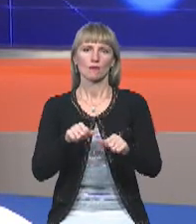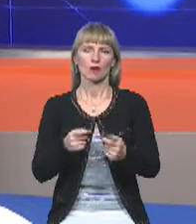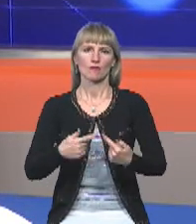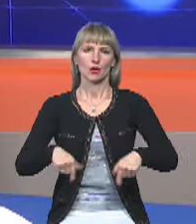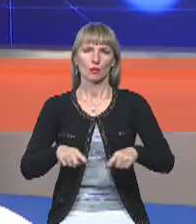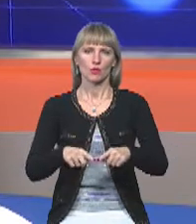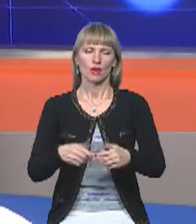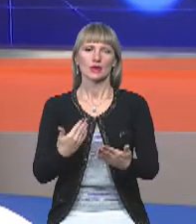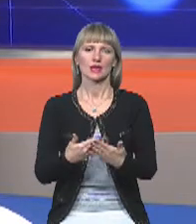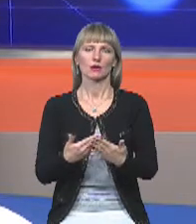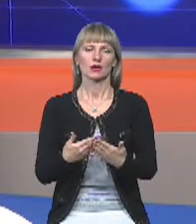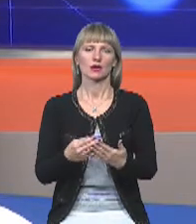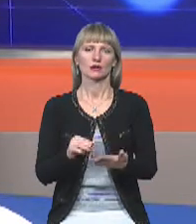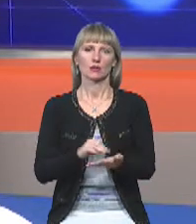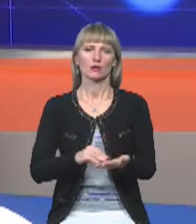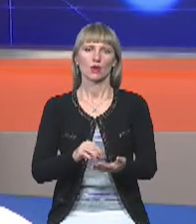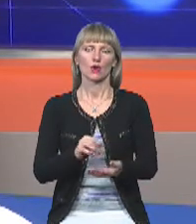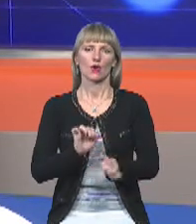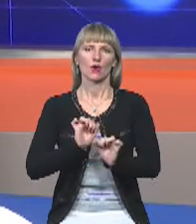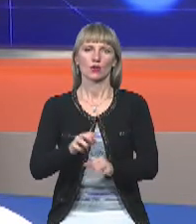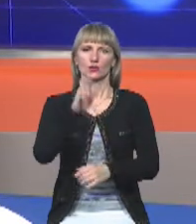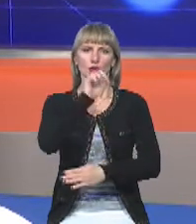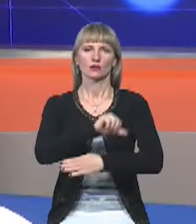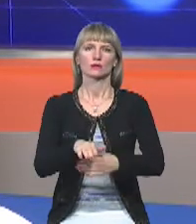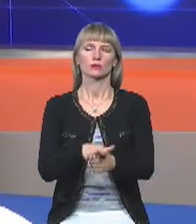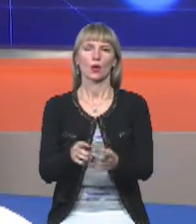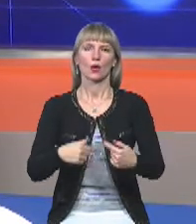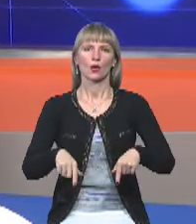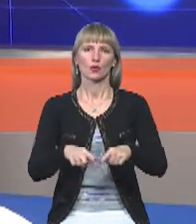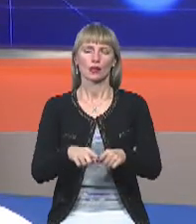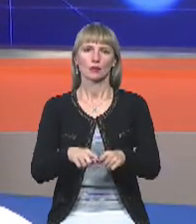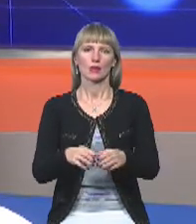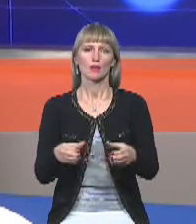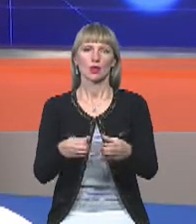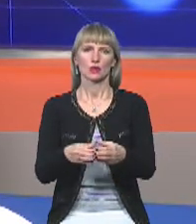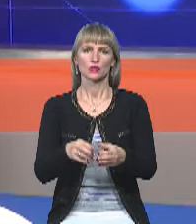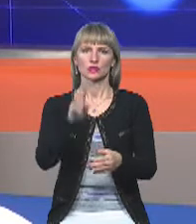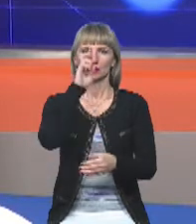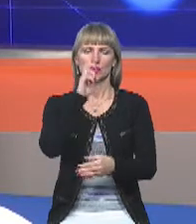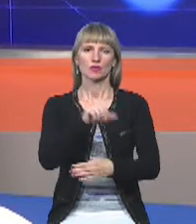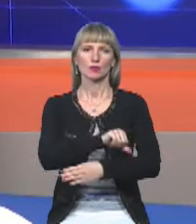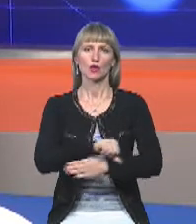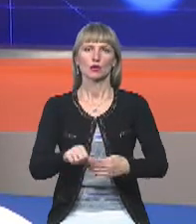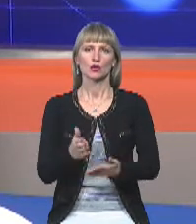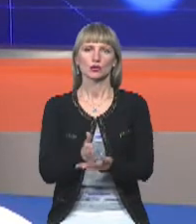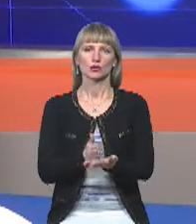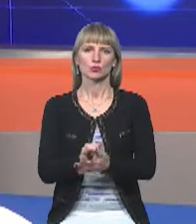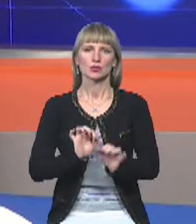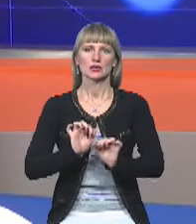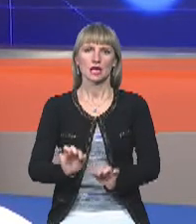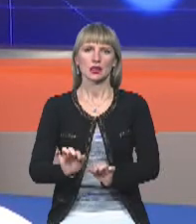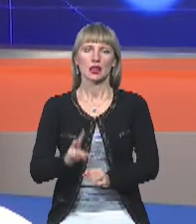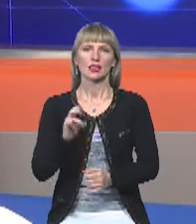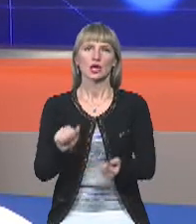наприклад, повторюсь, охорона державного кордону здійснюється органами та підрозділами Державної прикордонної служби захисту